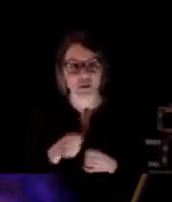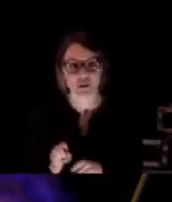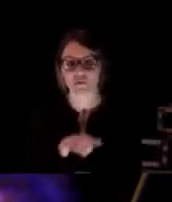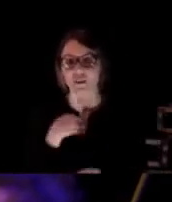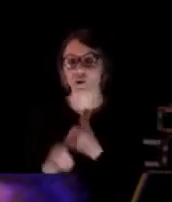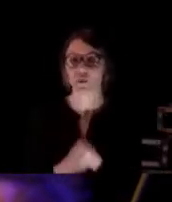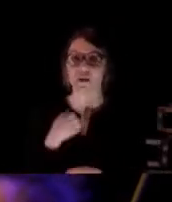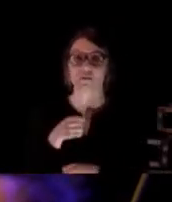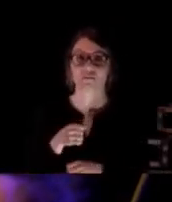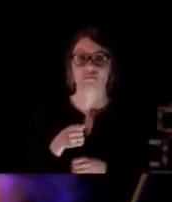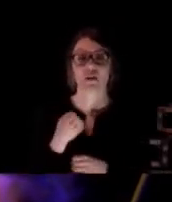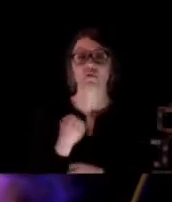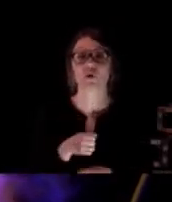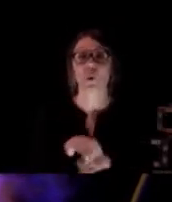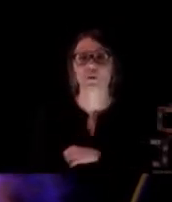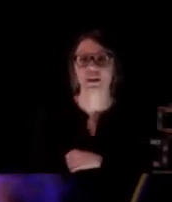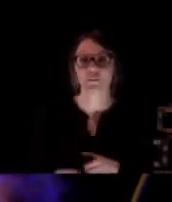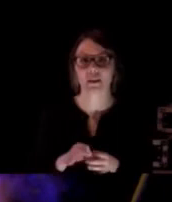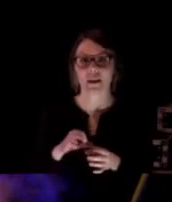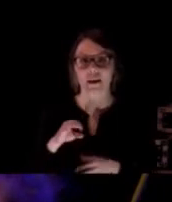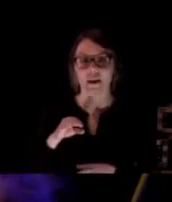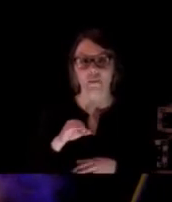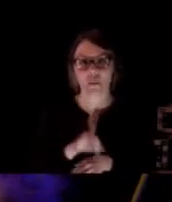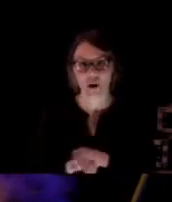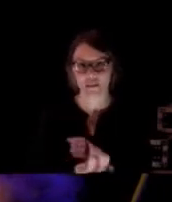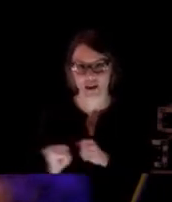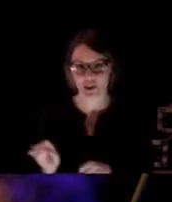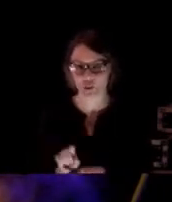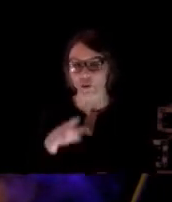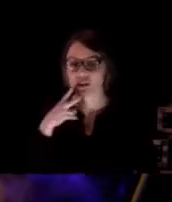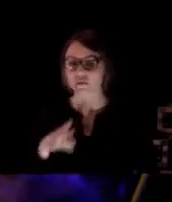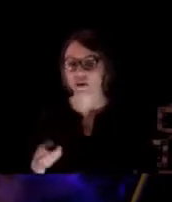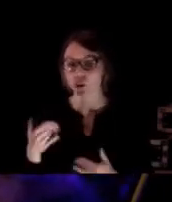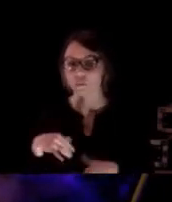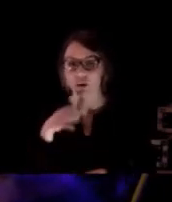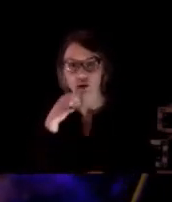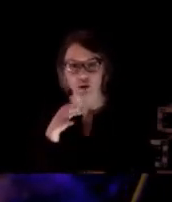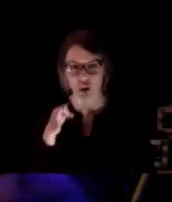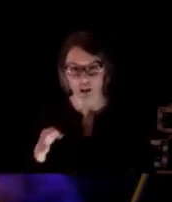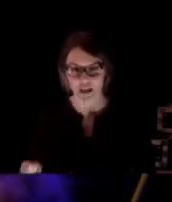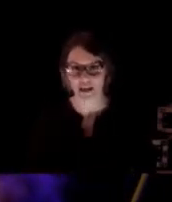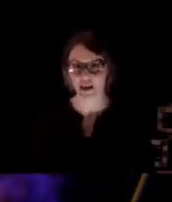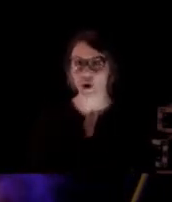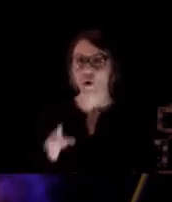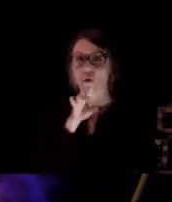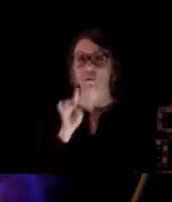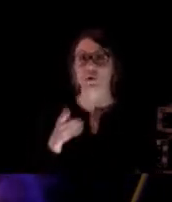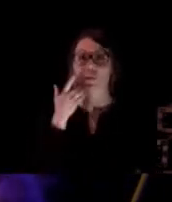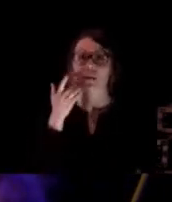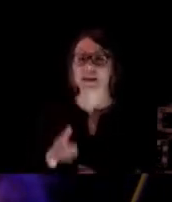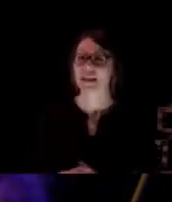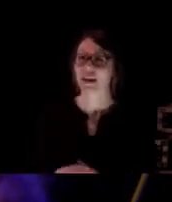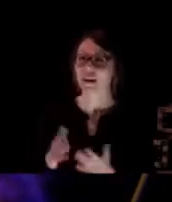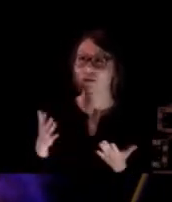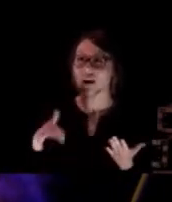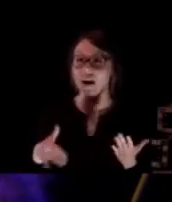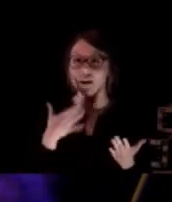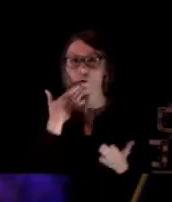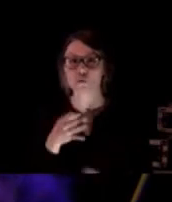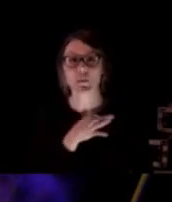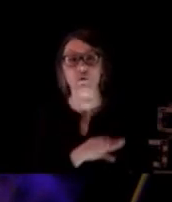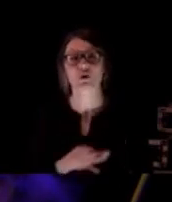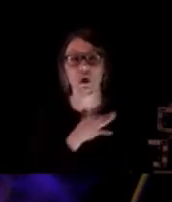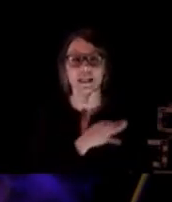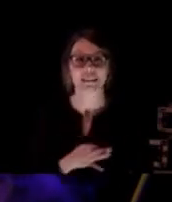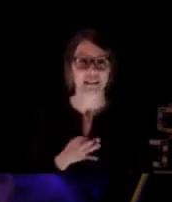til barnevernet. Så det kommer, de her svarene kommer neste måned veldig tydelig. Og spørsmålet blir da, hva er god